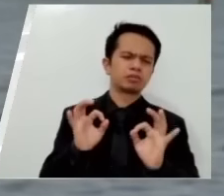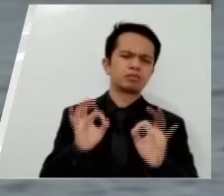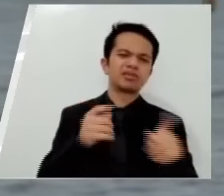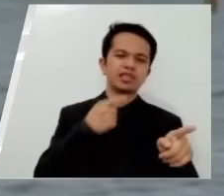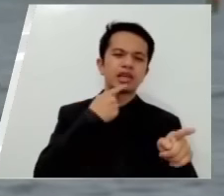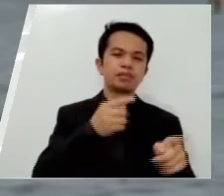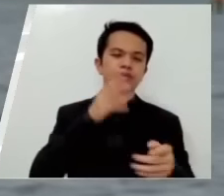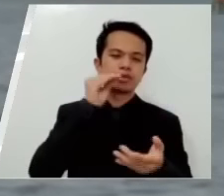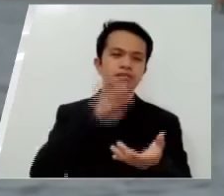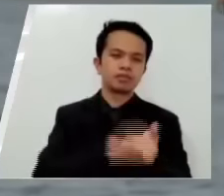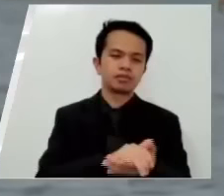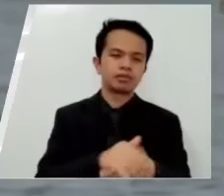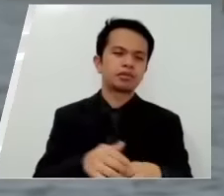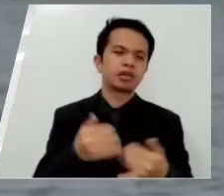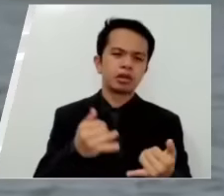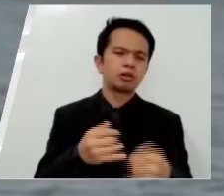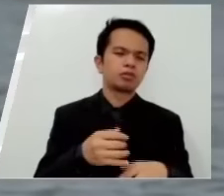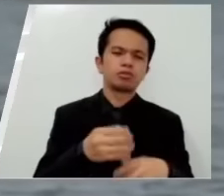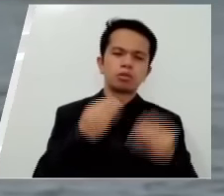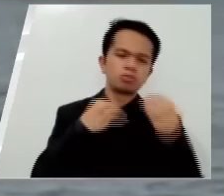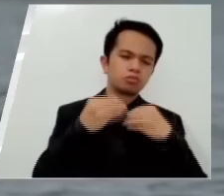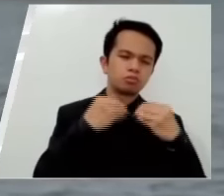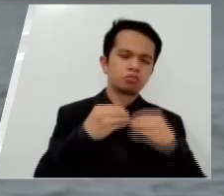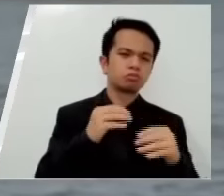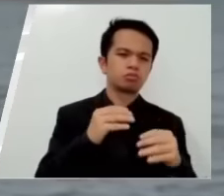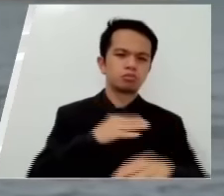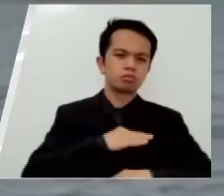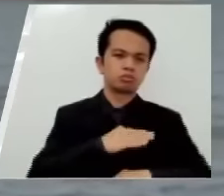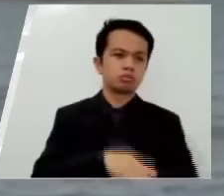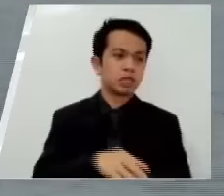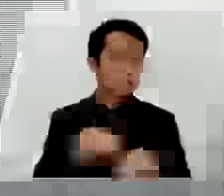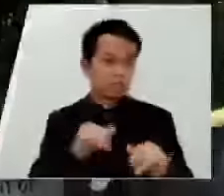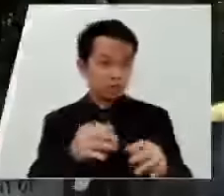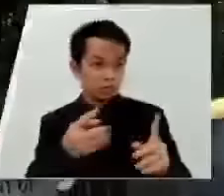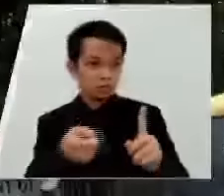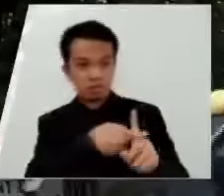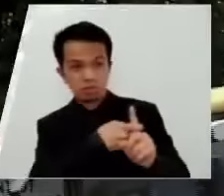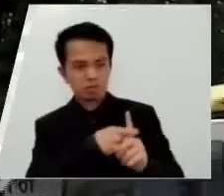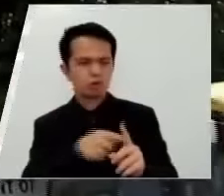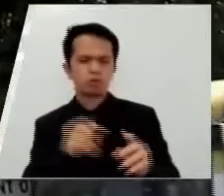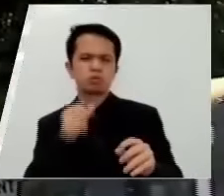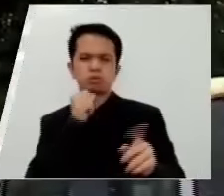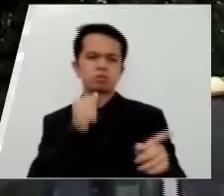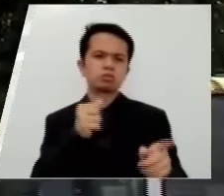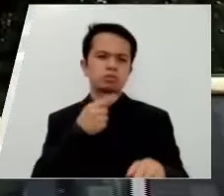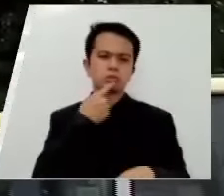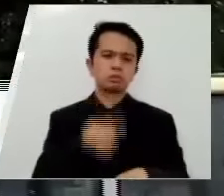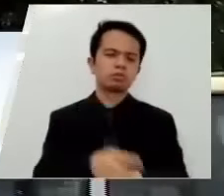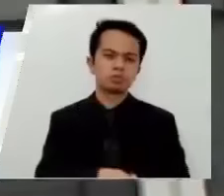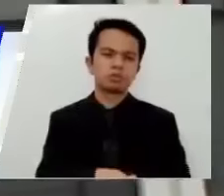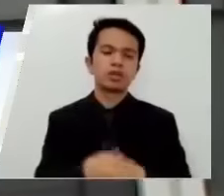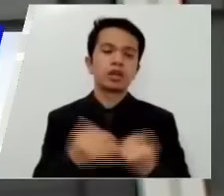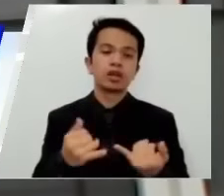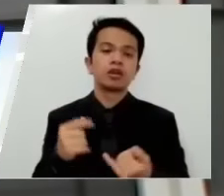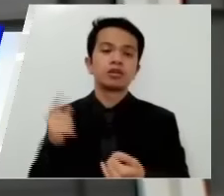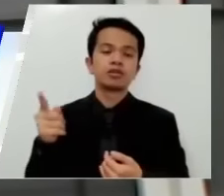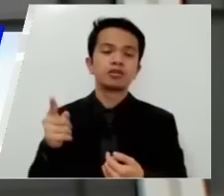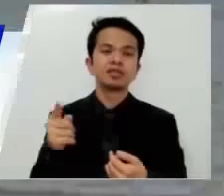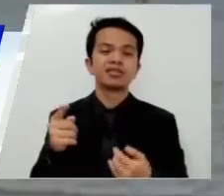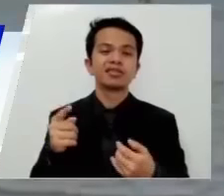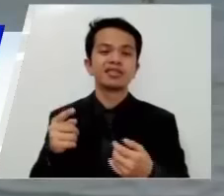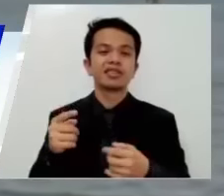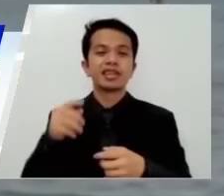Naka-duty, nakakain. Hindi yung naka-hosted sila. Hindi, may guard siya lang. Ayon naman sa Department of Migrant Workers o